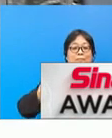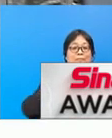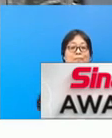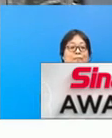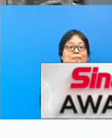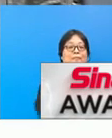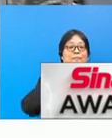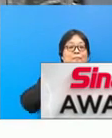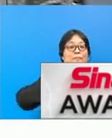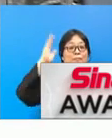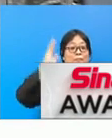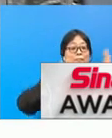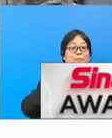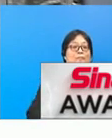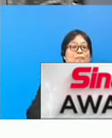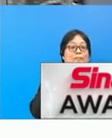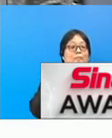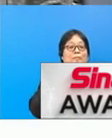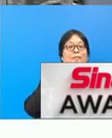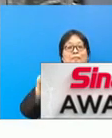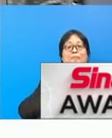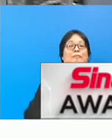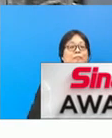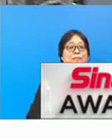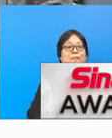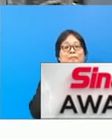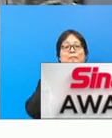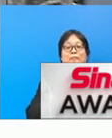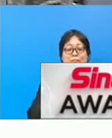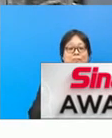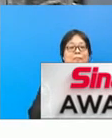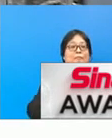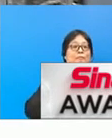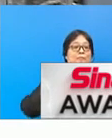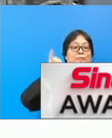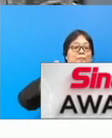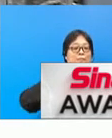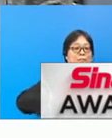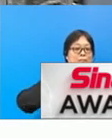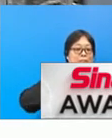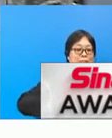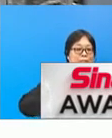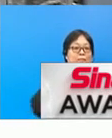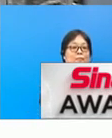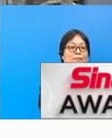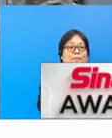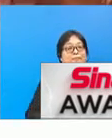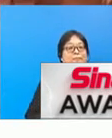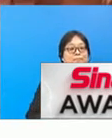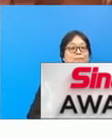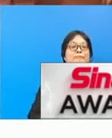Research Malaysia, CRM dengan pelibatan Institut Penyelidikan Klinikal,